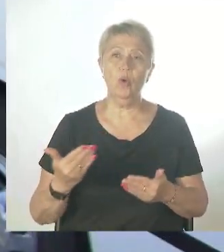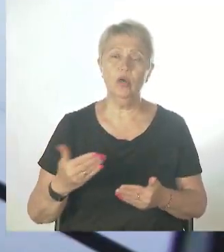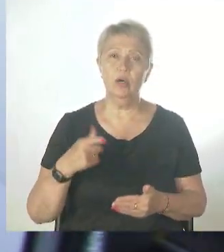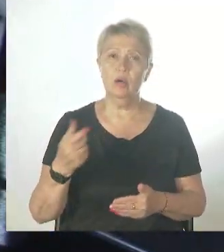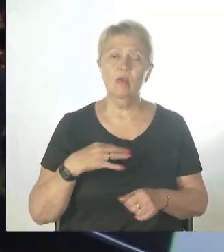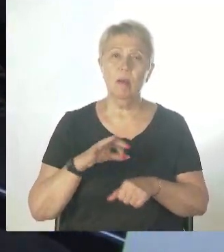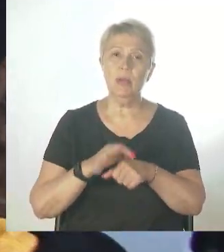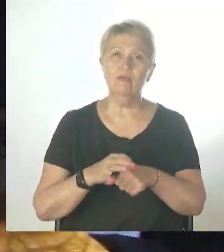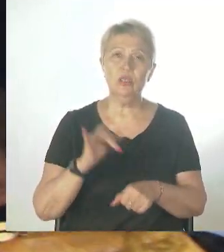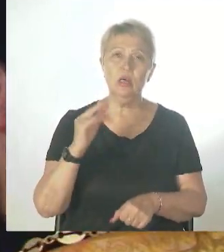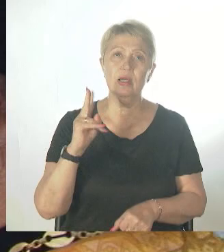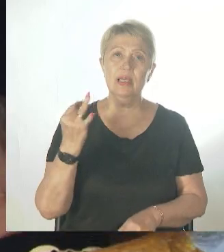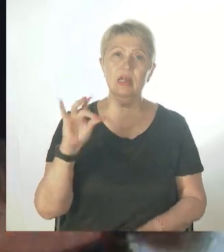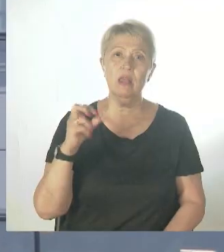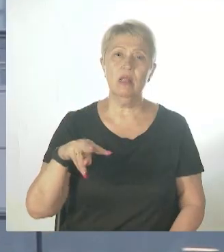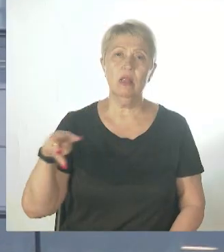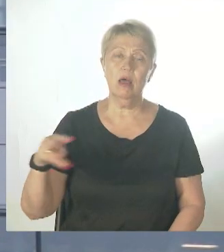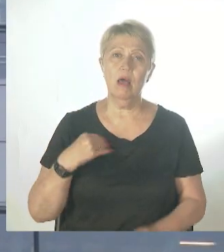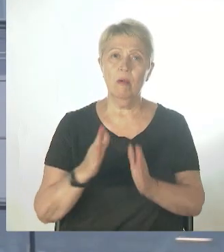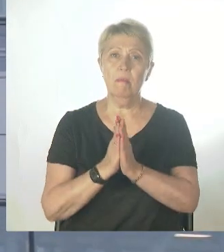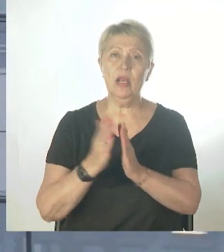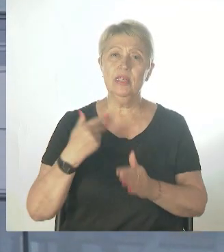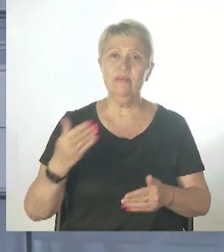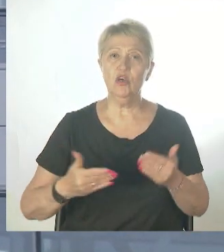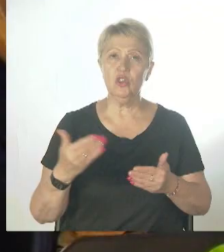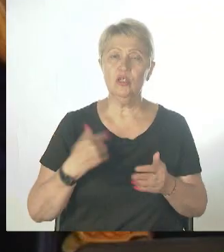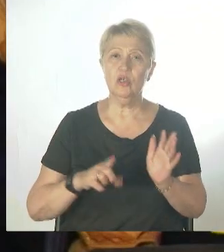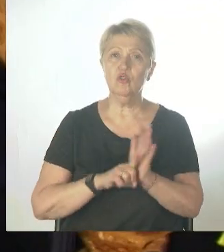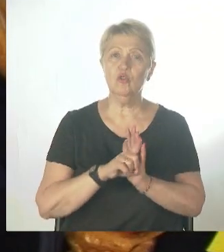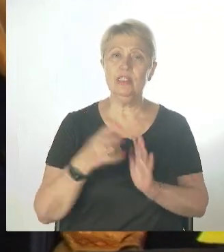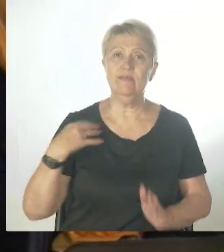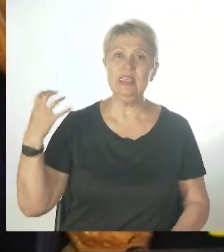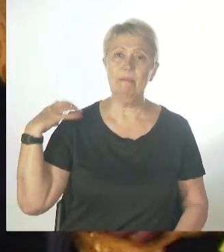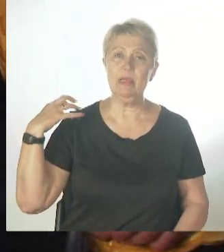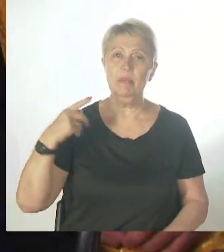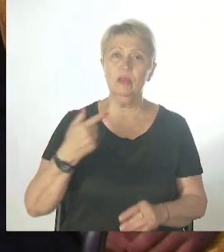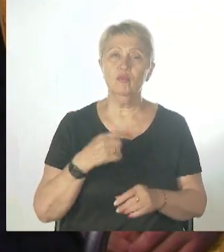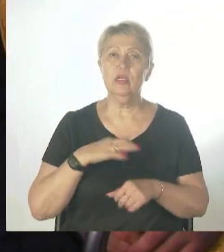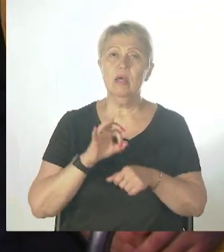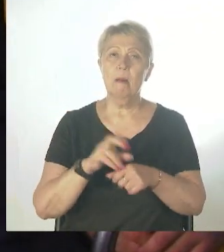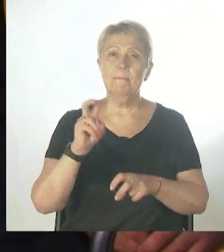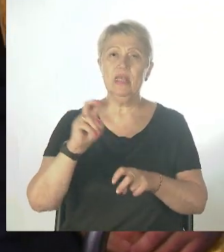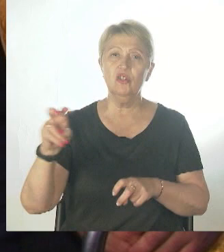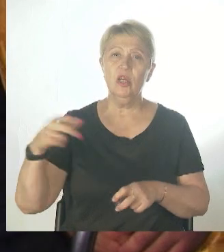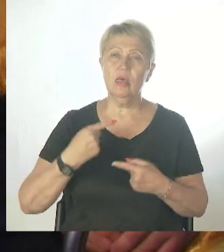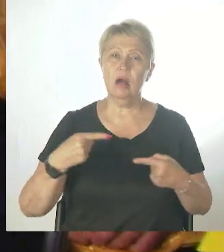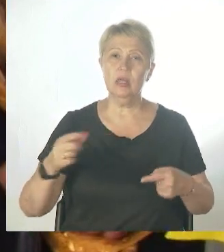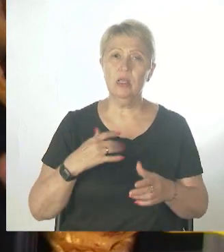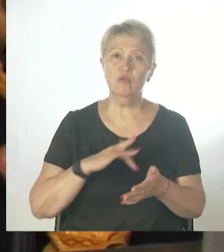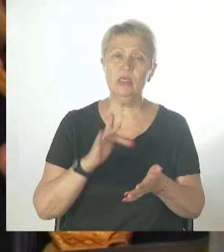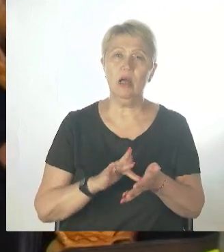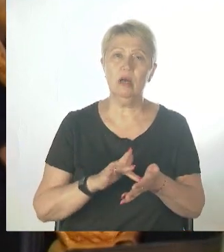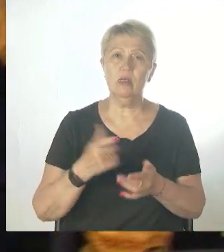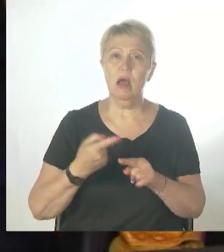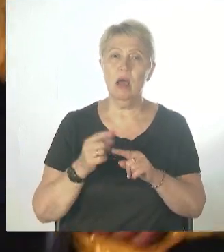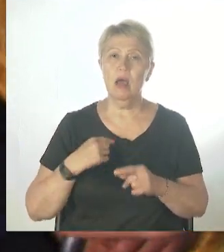Кирилла. Молитвенное шествие началось в Екатеринбурге. Святыня посещает города Урала, Сибири и Дальнего Востока.